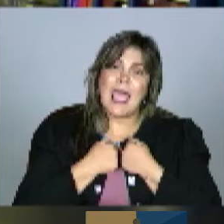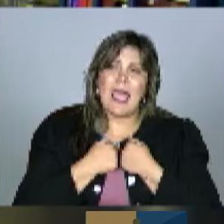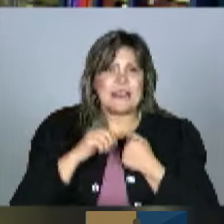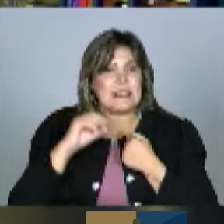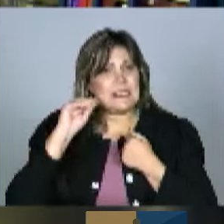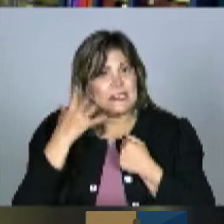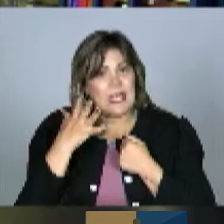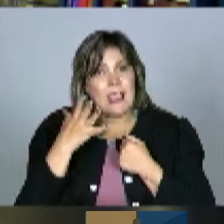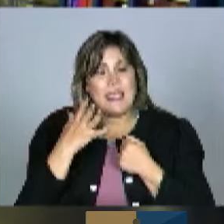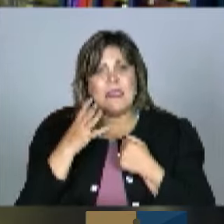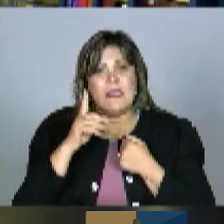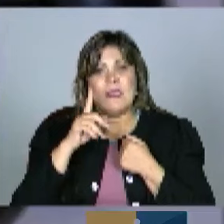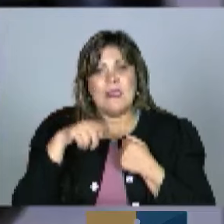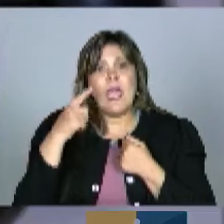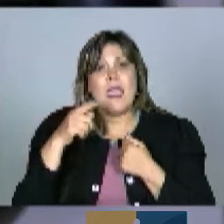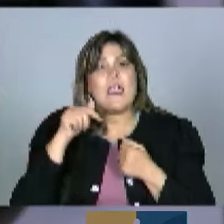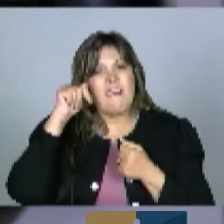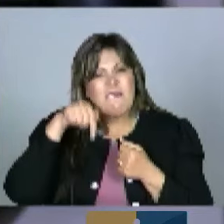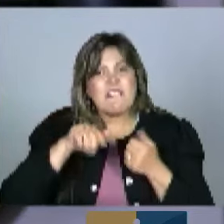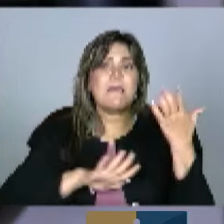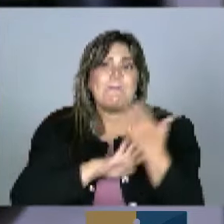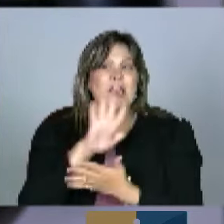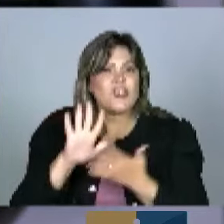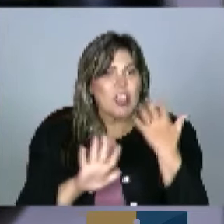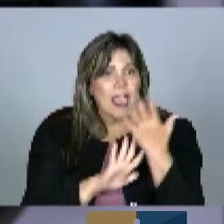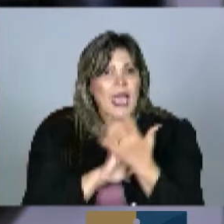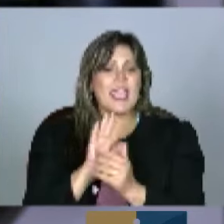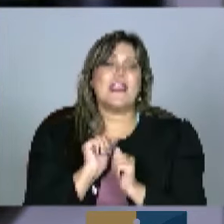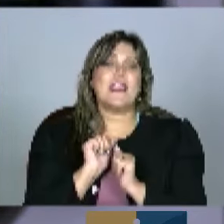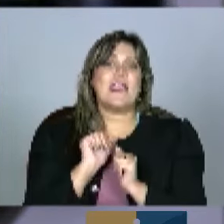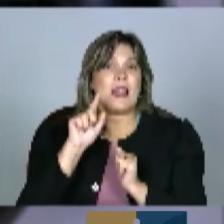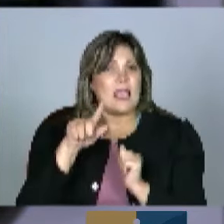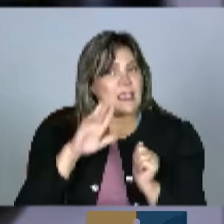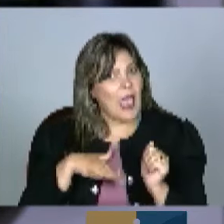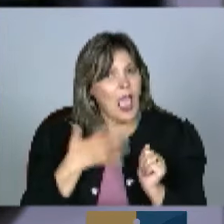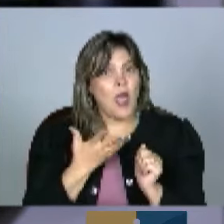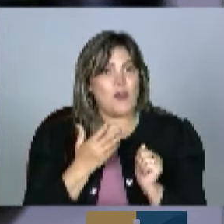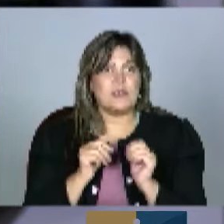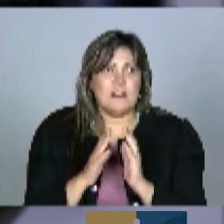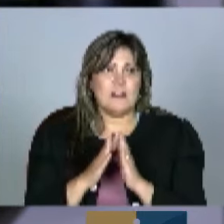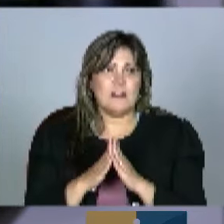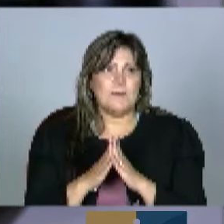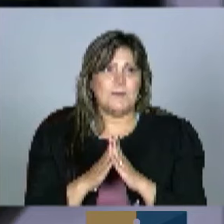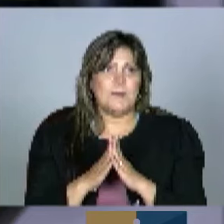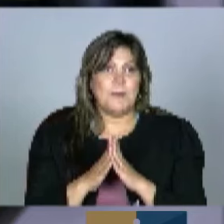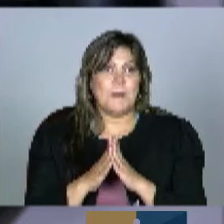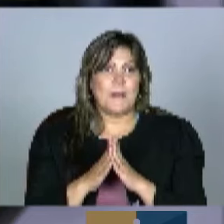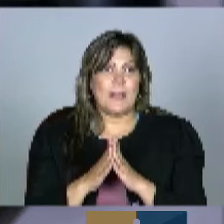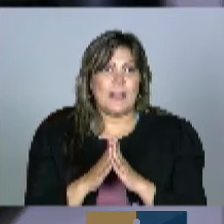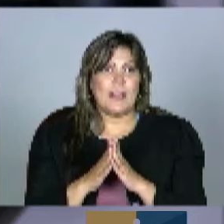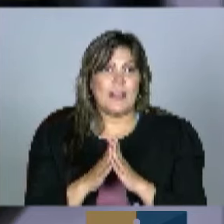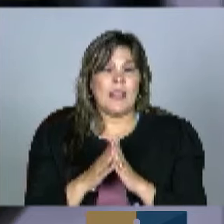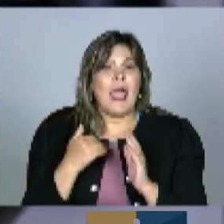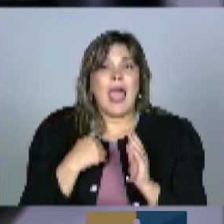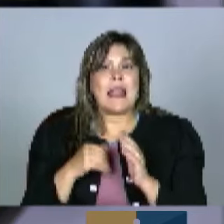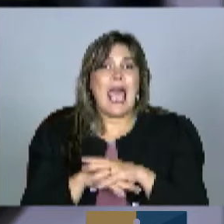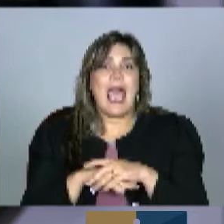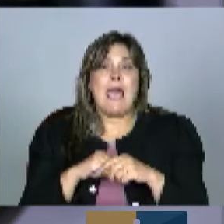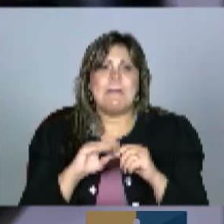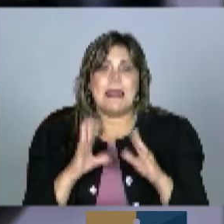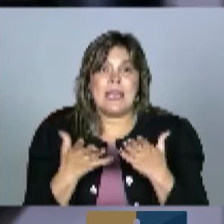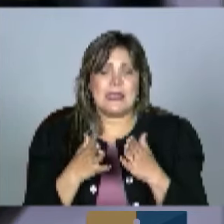جبنت في حاجه ما قالتش حاجه بتاع عما فبتل كلام كتير يعني بتوصل رسا كك اقمن ازاي الحكم اللي انا اخدته ده